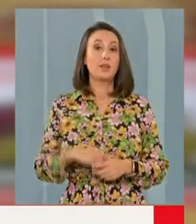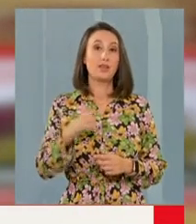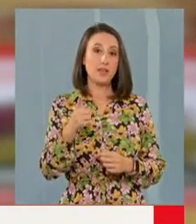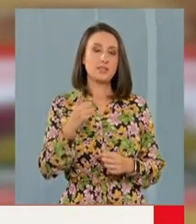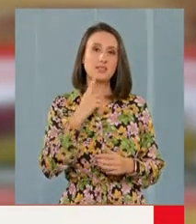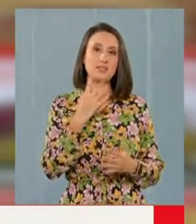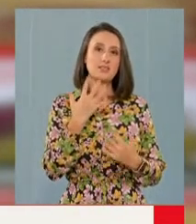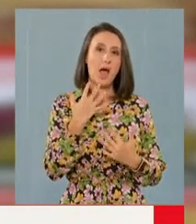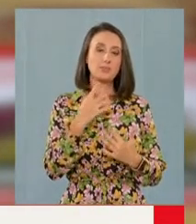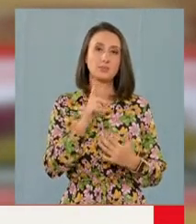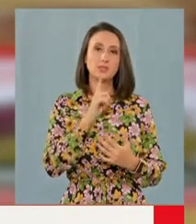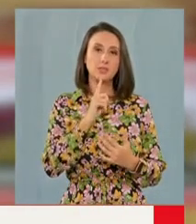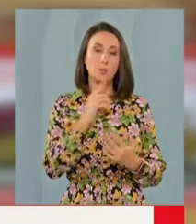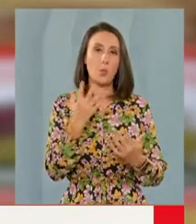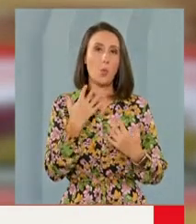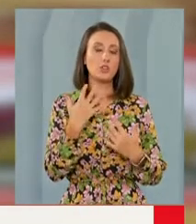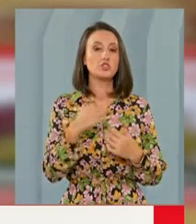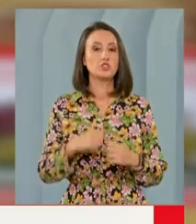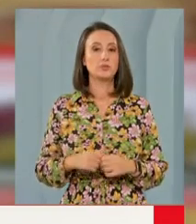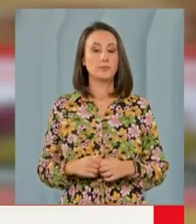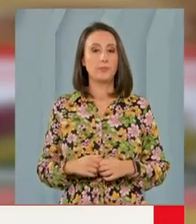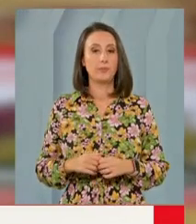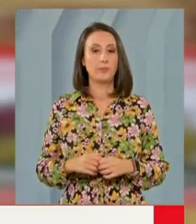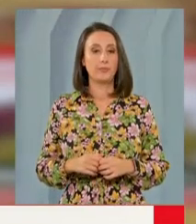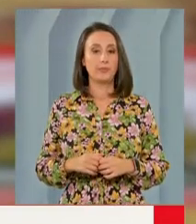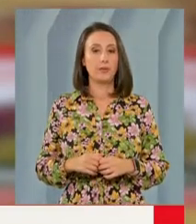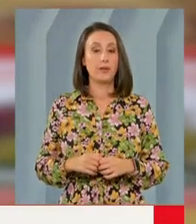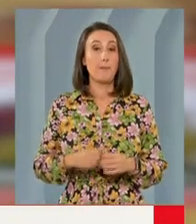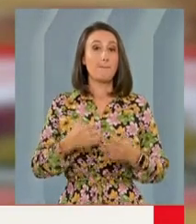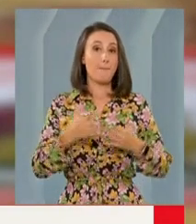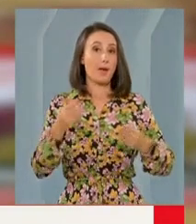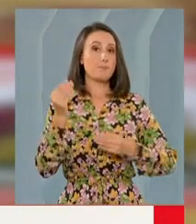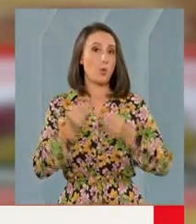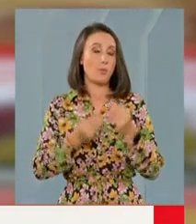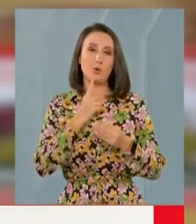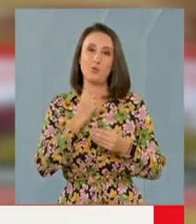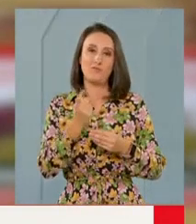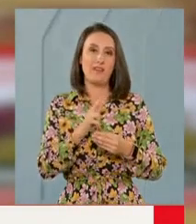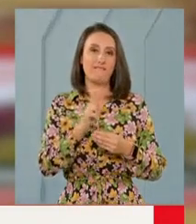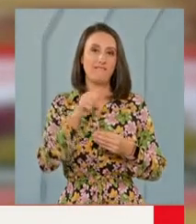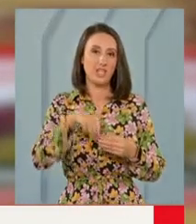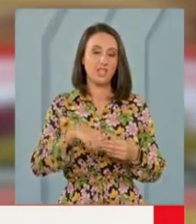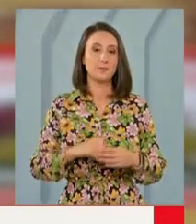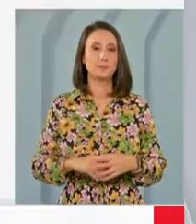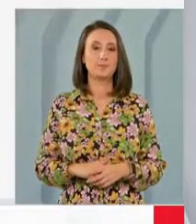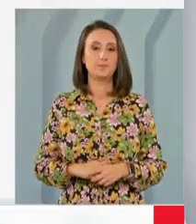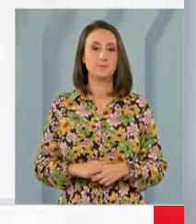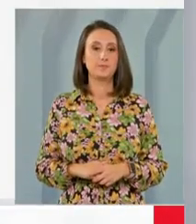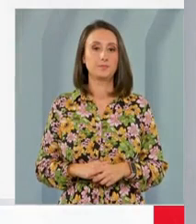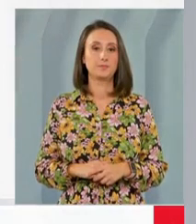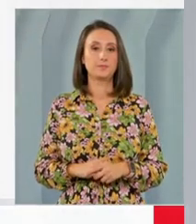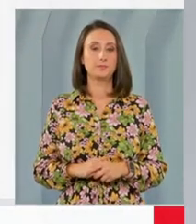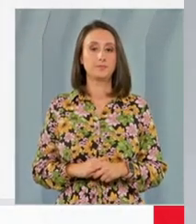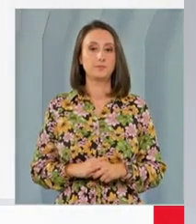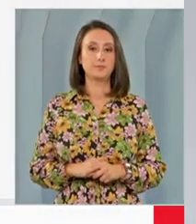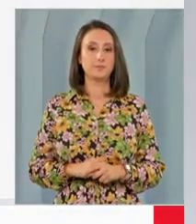un acid slab cel mai simplu acid din clasa acizilor carboxilici marea problemă este faptul că nu provine din vin așa cum spune eticheta în